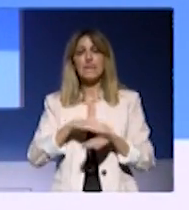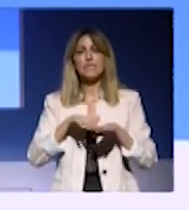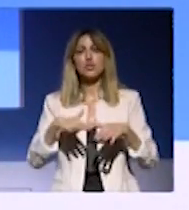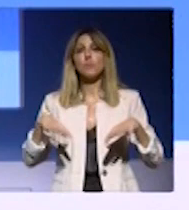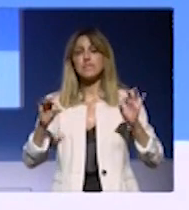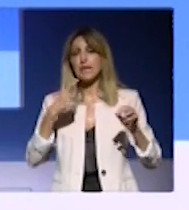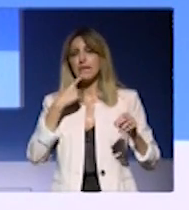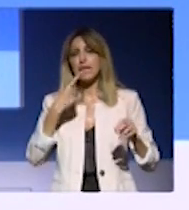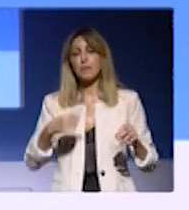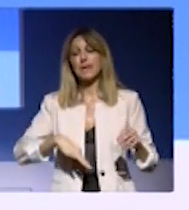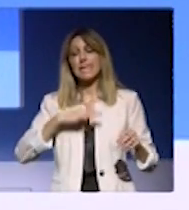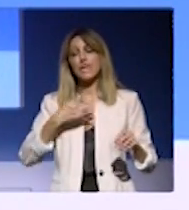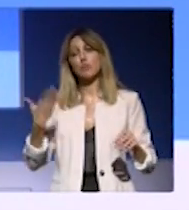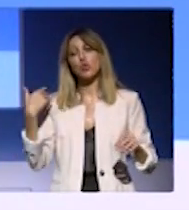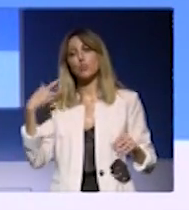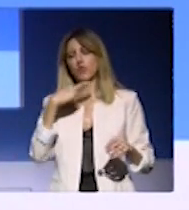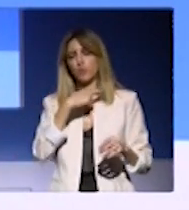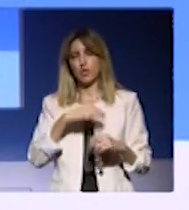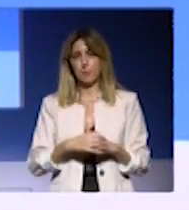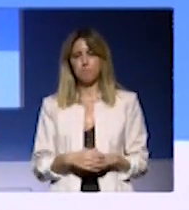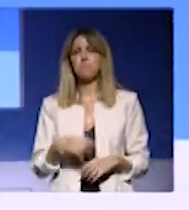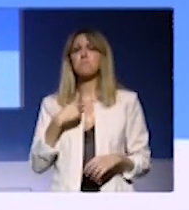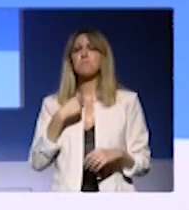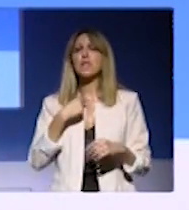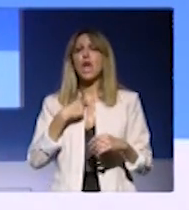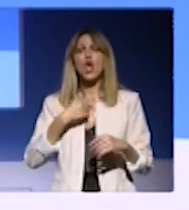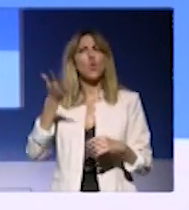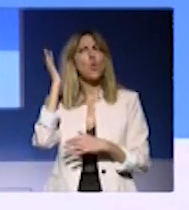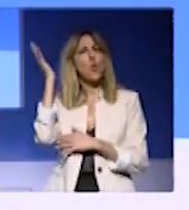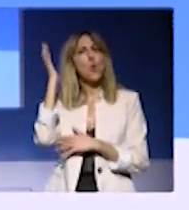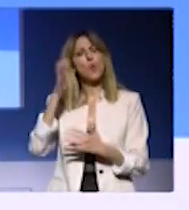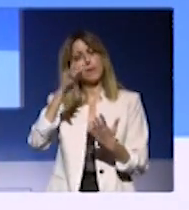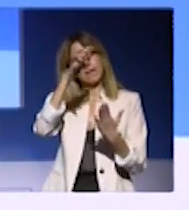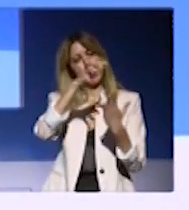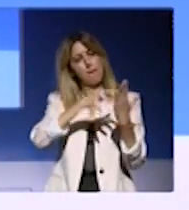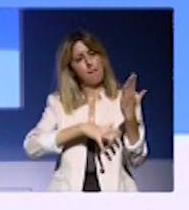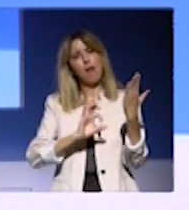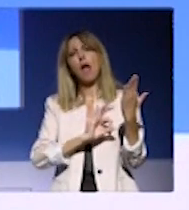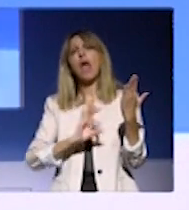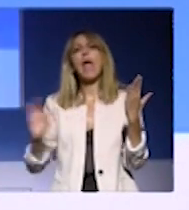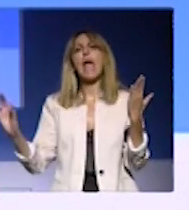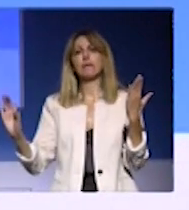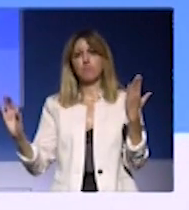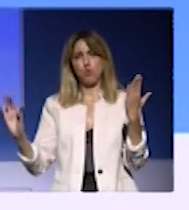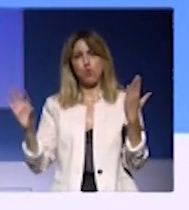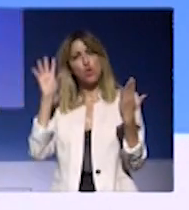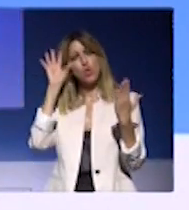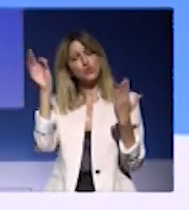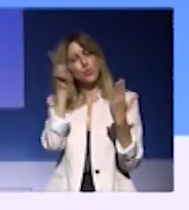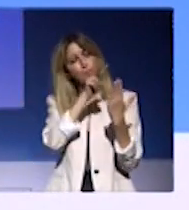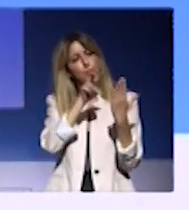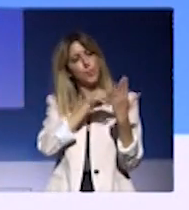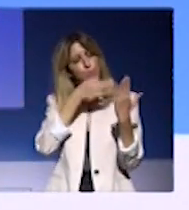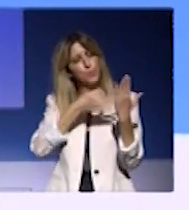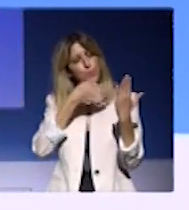ετοιμάσει μία ομιλία, αλλά ακούγοντας πολύ ενδιαφέροντα πράγματα αποφάσισα να σας πω